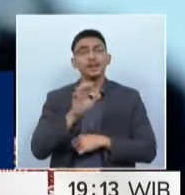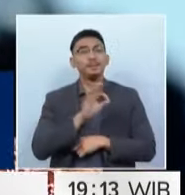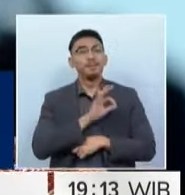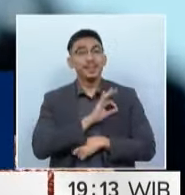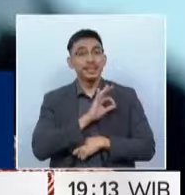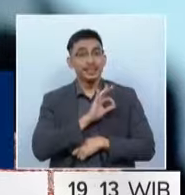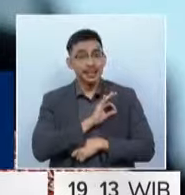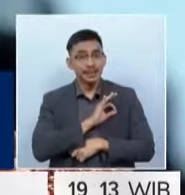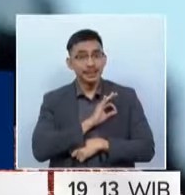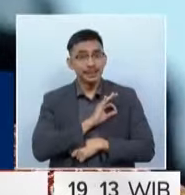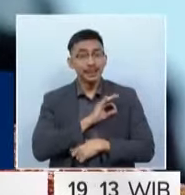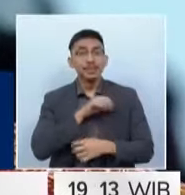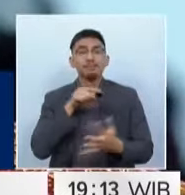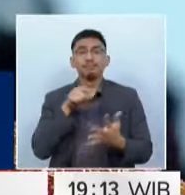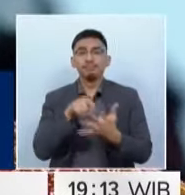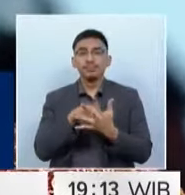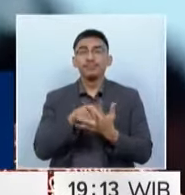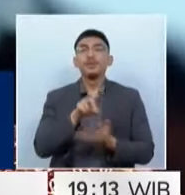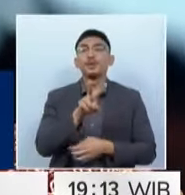untuk Pemilu